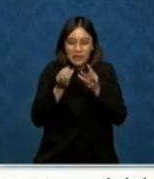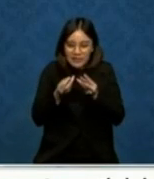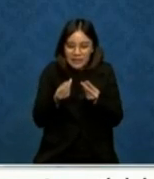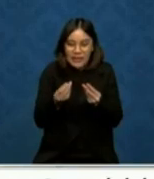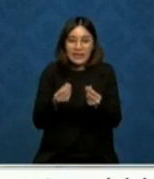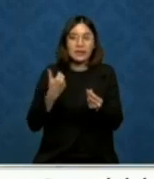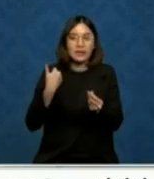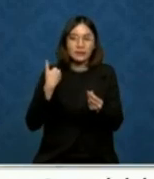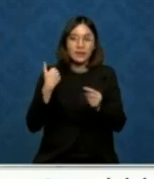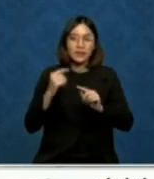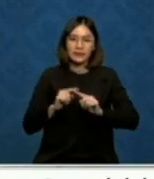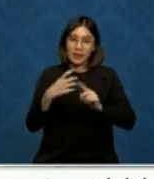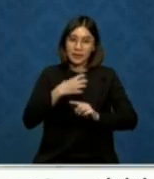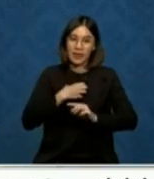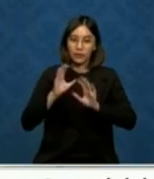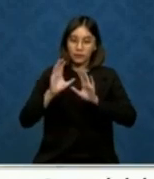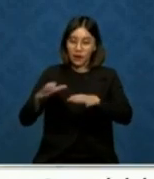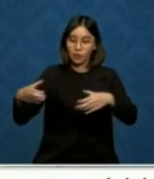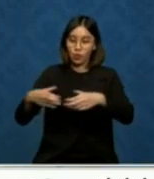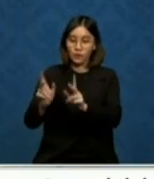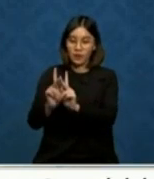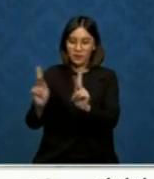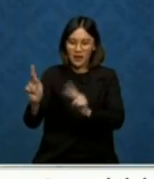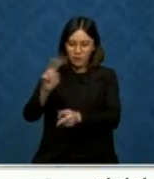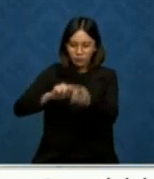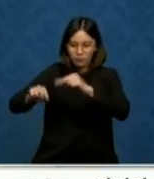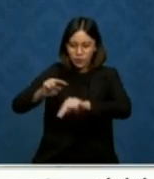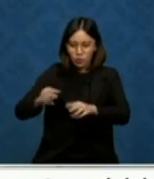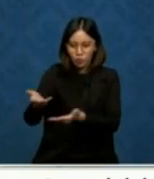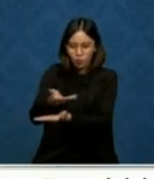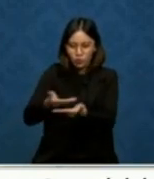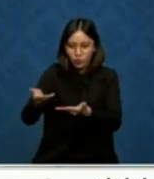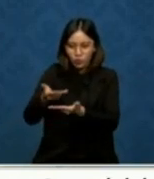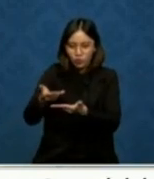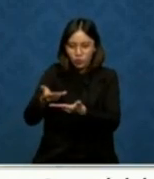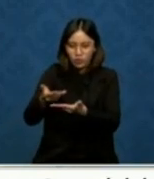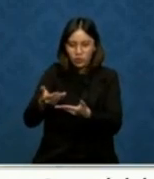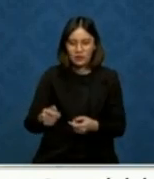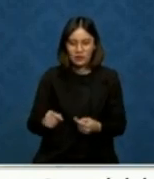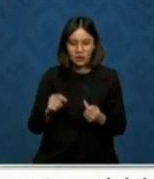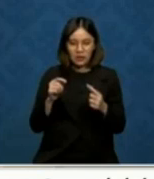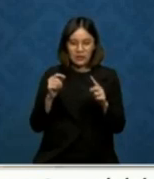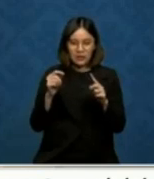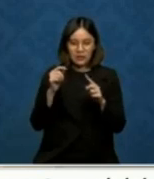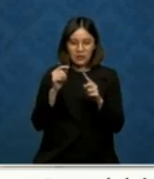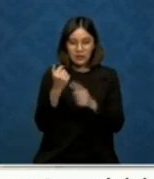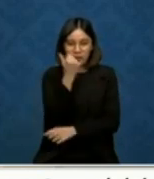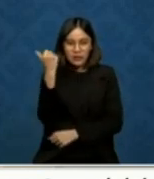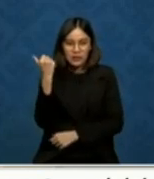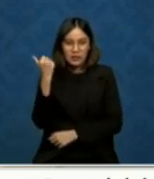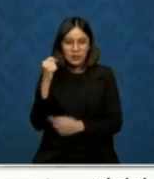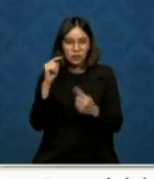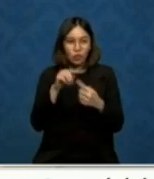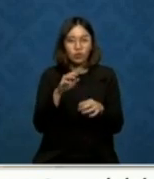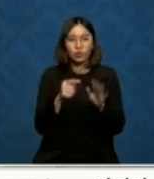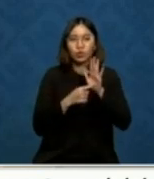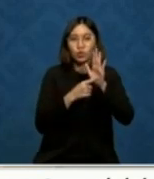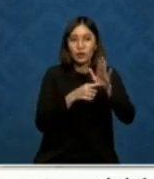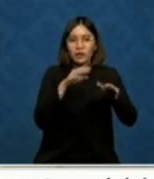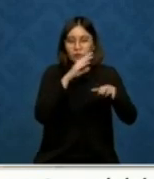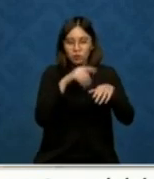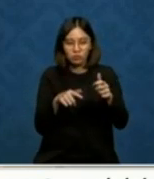อ่อนแต่ก็อยากจะฝากท่านกรรมาธิการไปดูครับว่าคำว่าสิ่งอื่นใดของผู้กระทำไปล่วงล้ำอวัยวะเพศทว